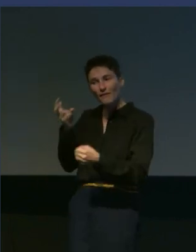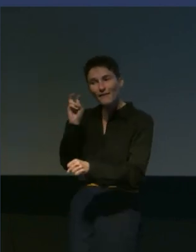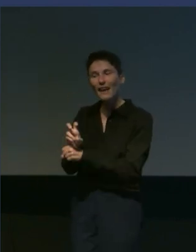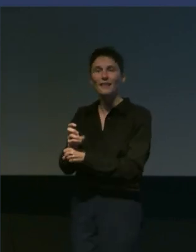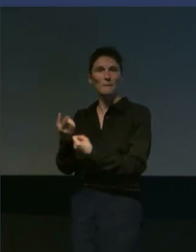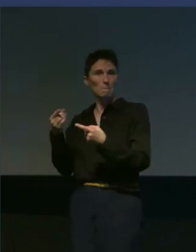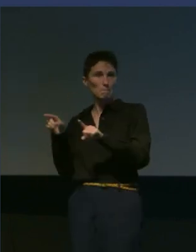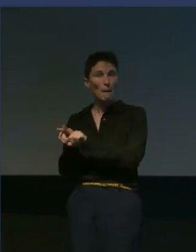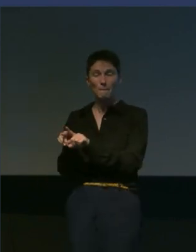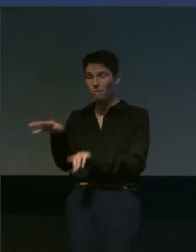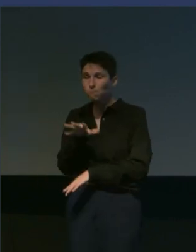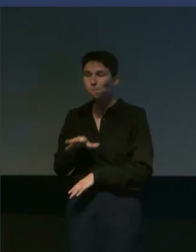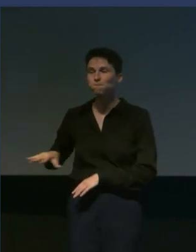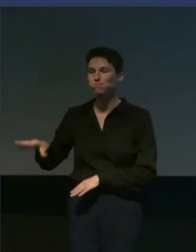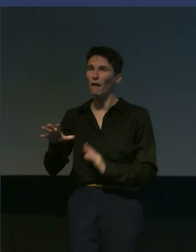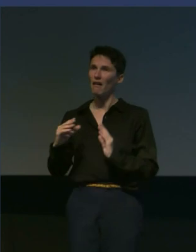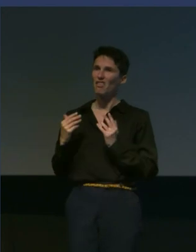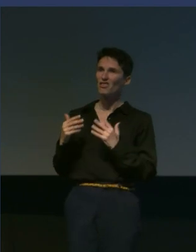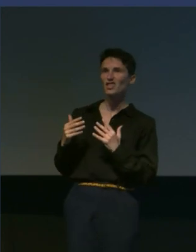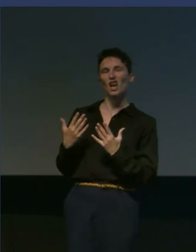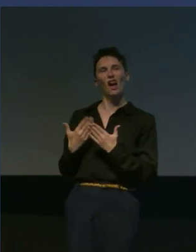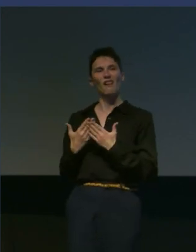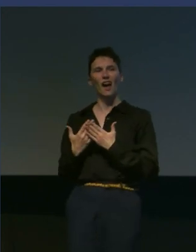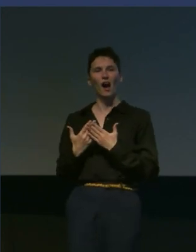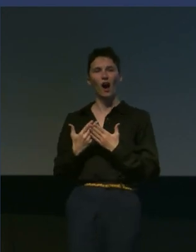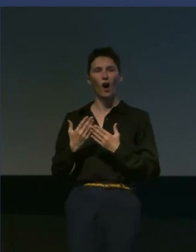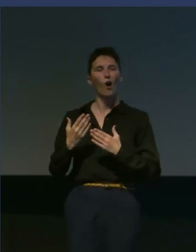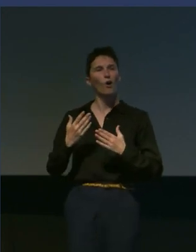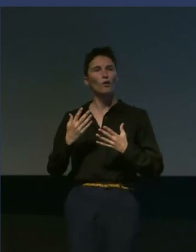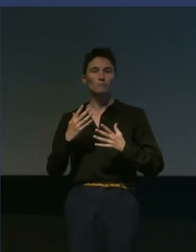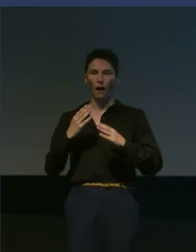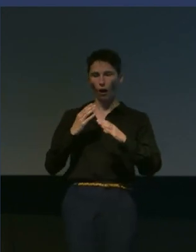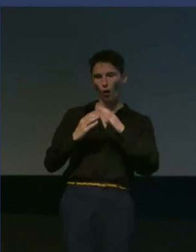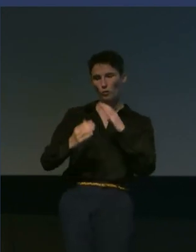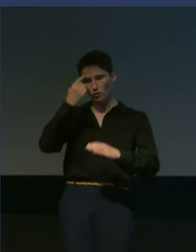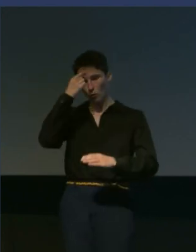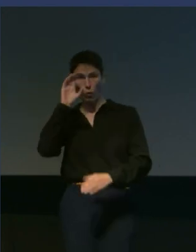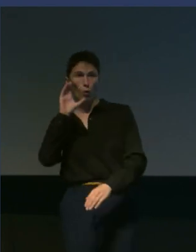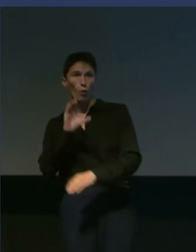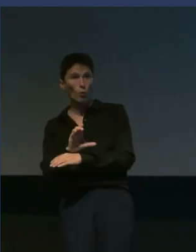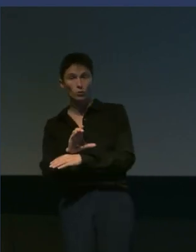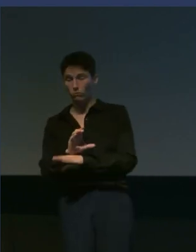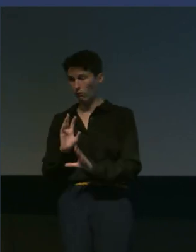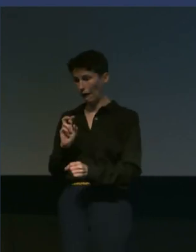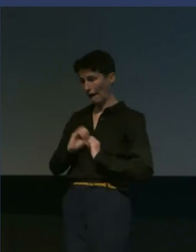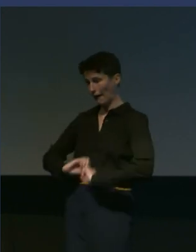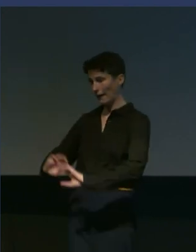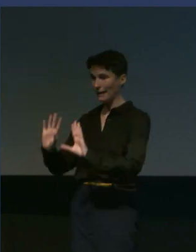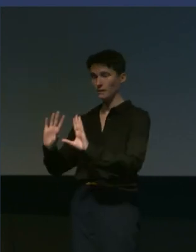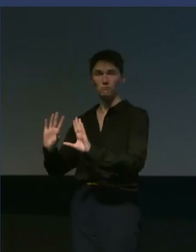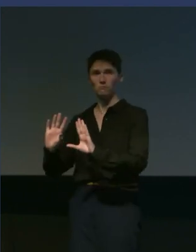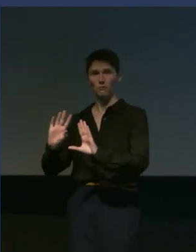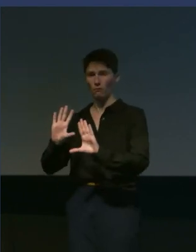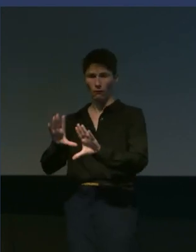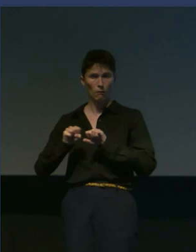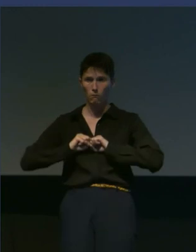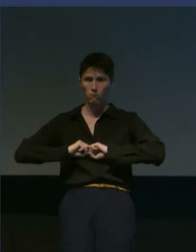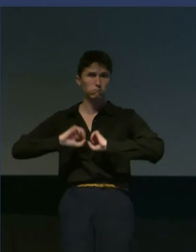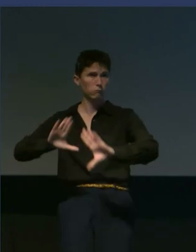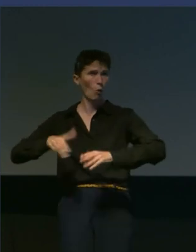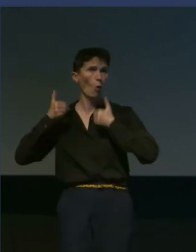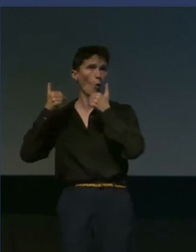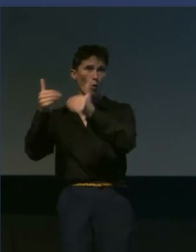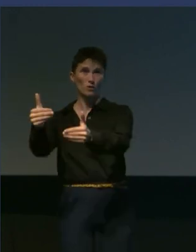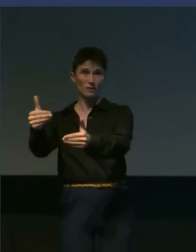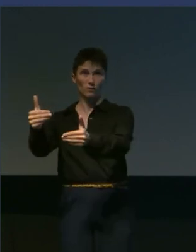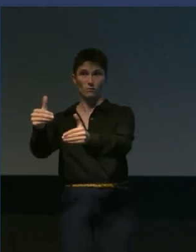qui ont déjà des options de communication, qui ont quelque chose, ils continueront à le faire via l'IA, en fait. Mais ça reste des